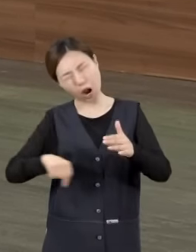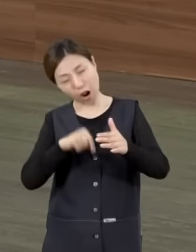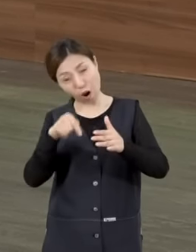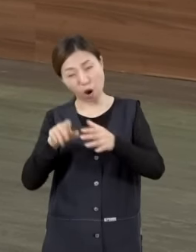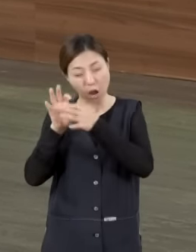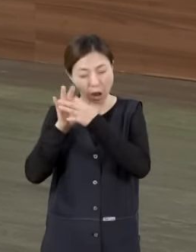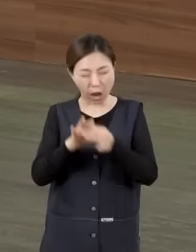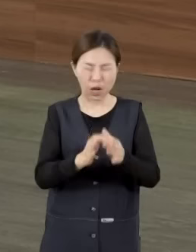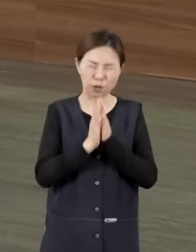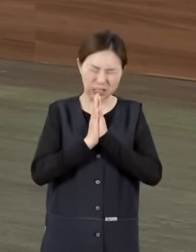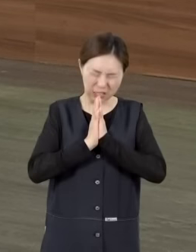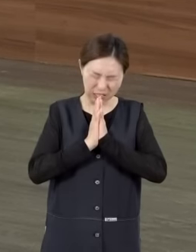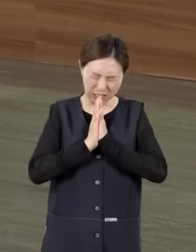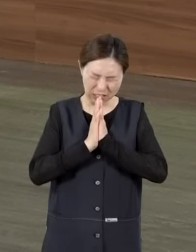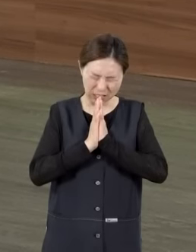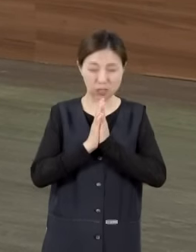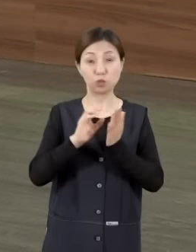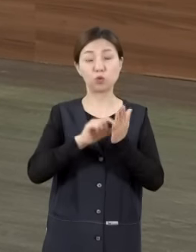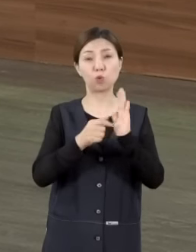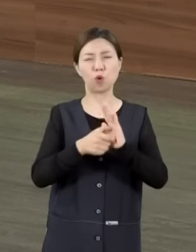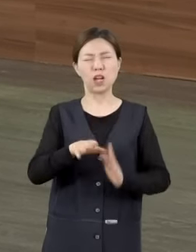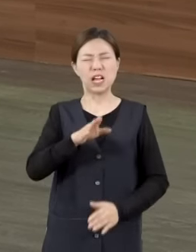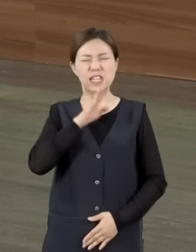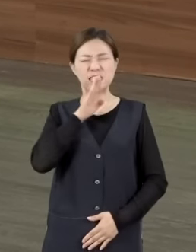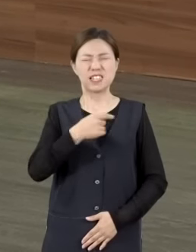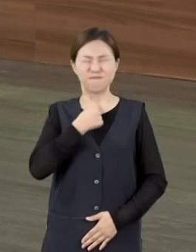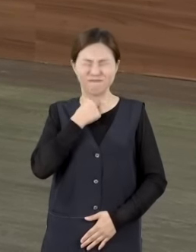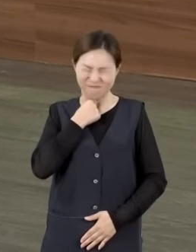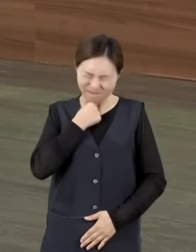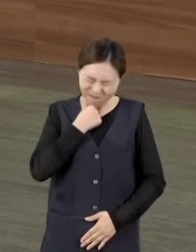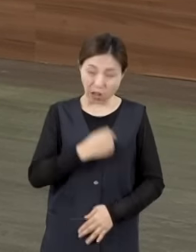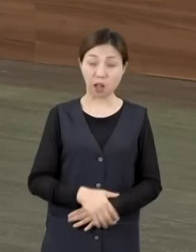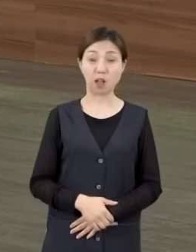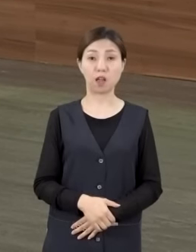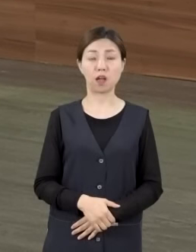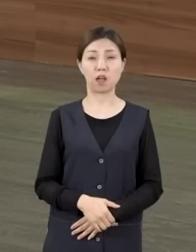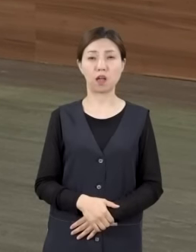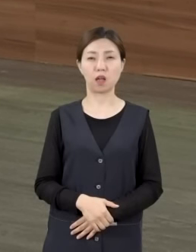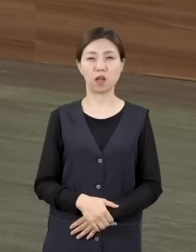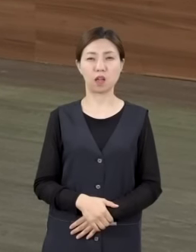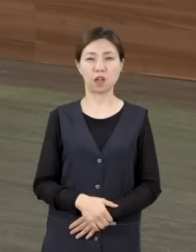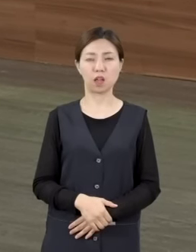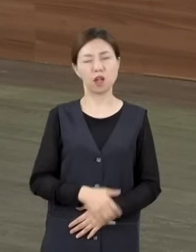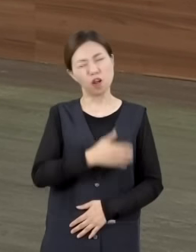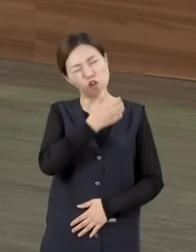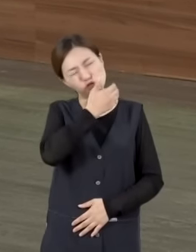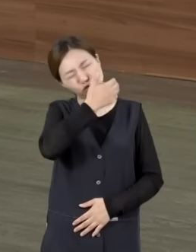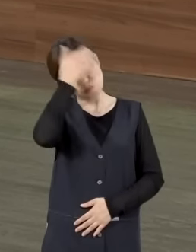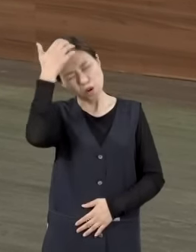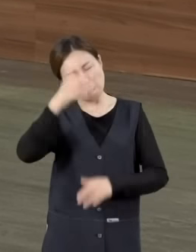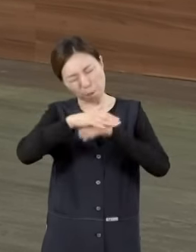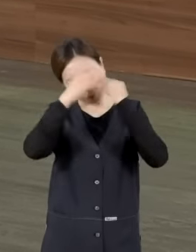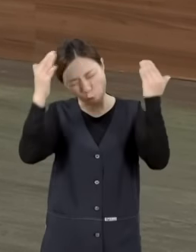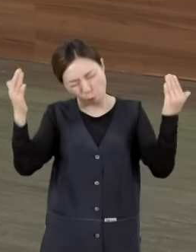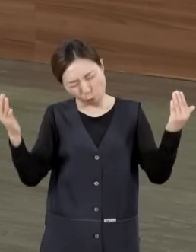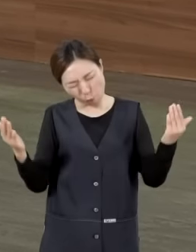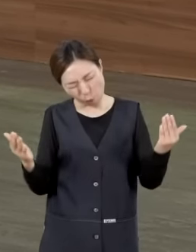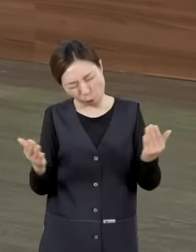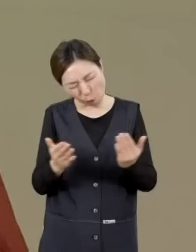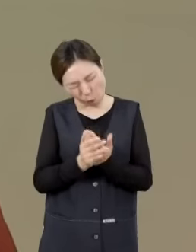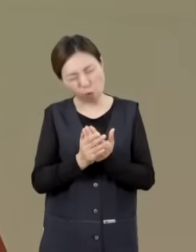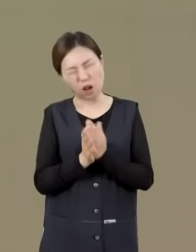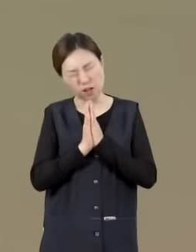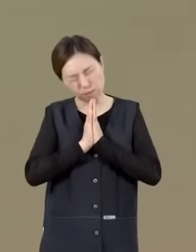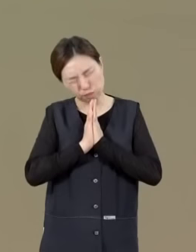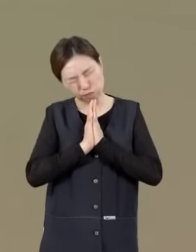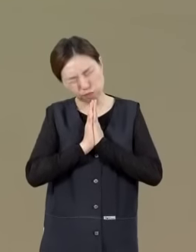되냐 꿈에서도 기도를 놓치지 않고 꿈에서도 기도할 정도로 한번 간절하게 한번 해 봐라